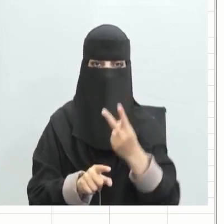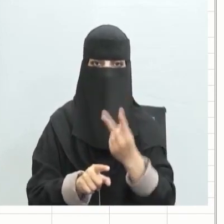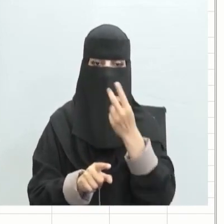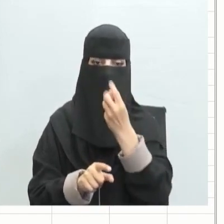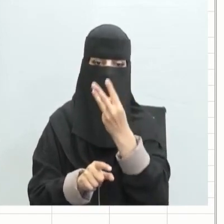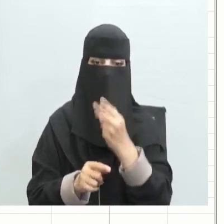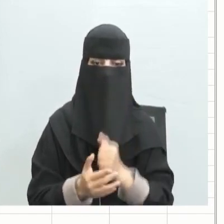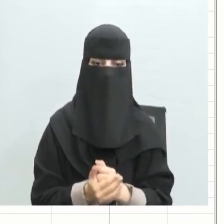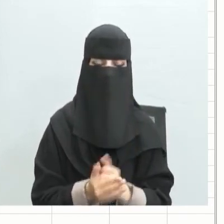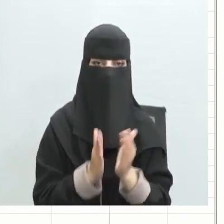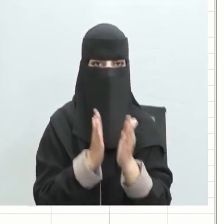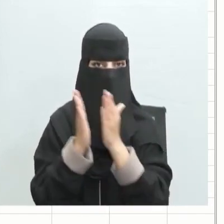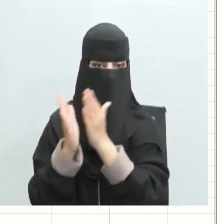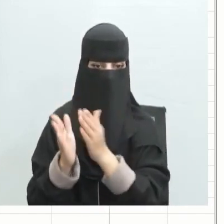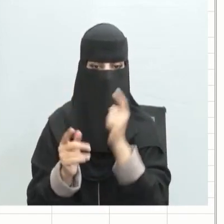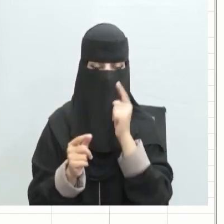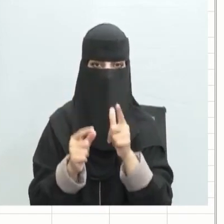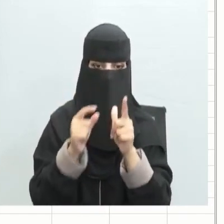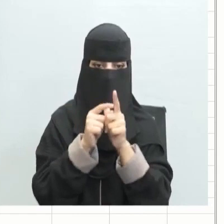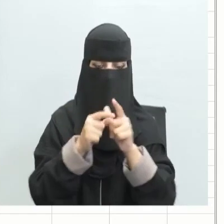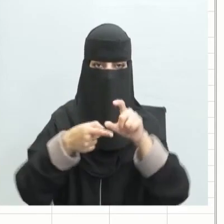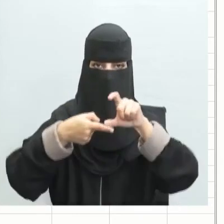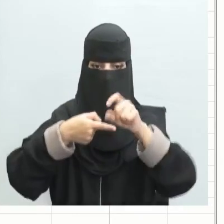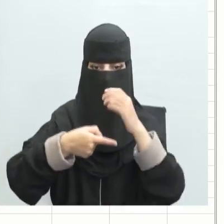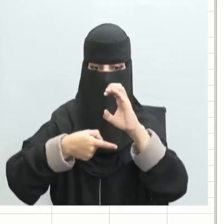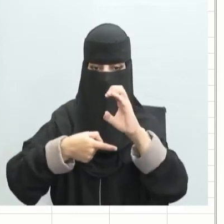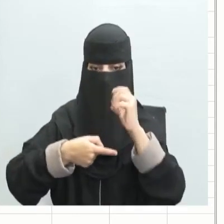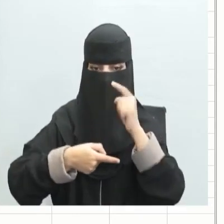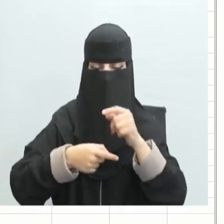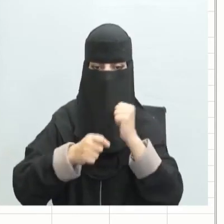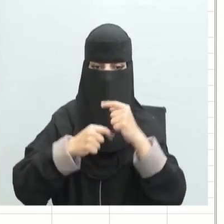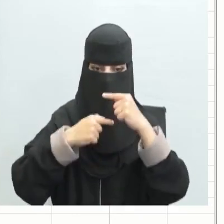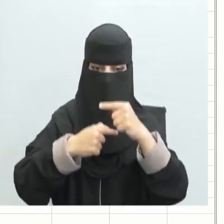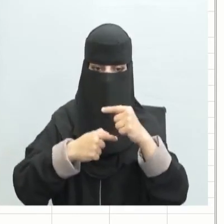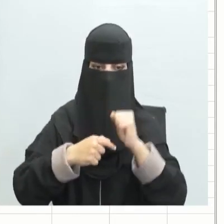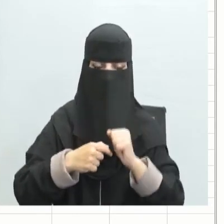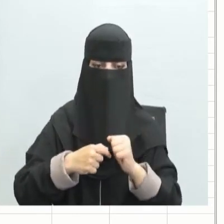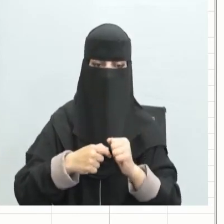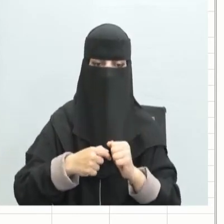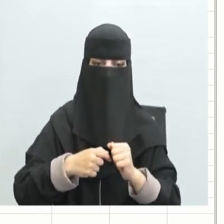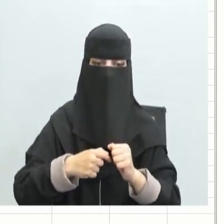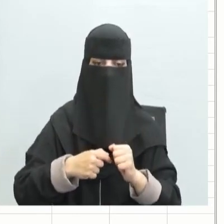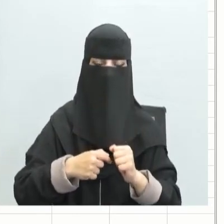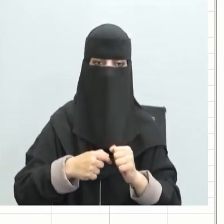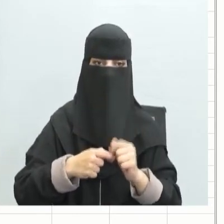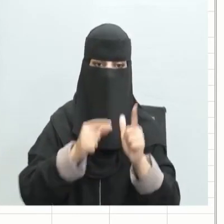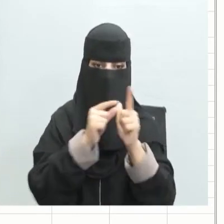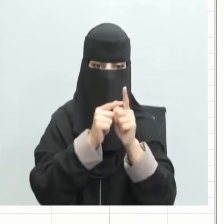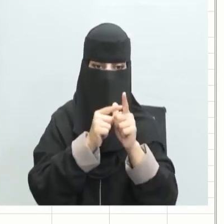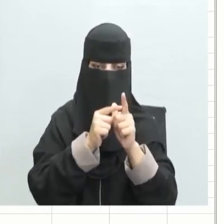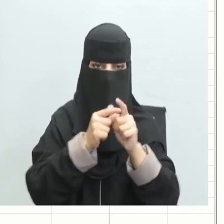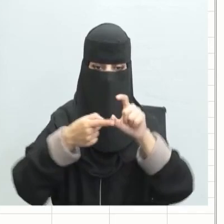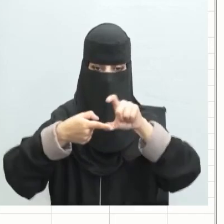3 لما نجي للبي تقسيم السي بنفس الطريقه بقول هذه تساي البي